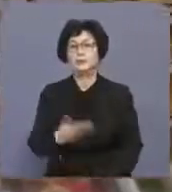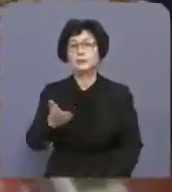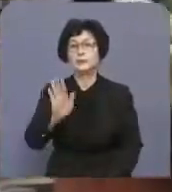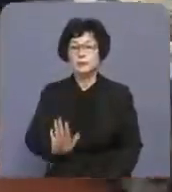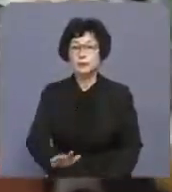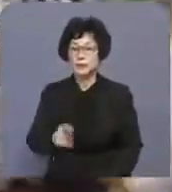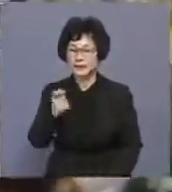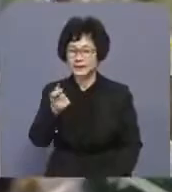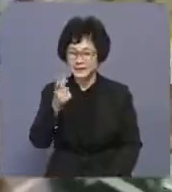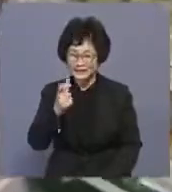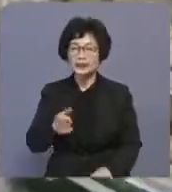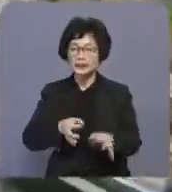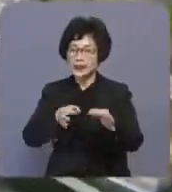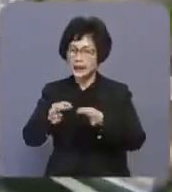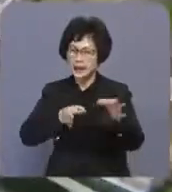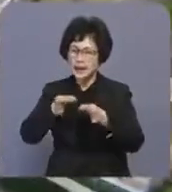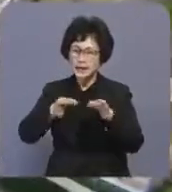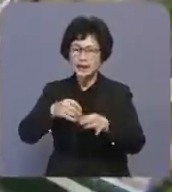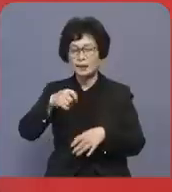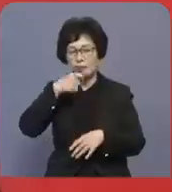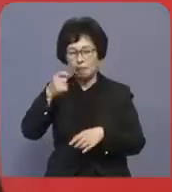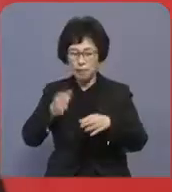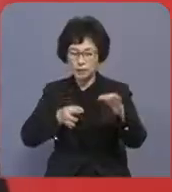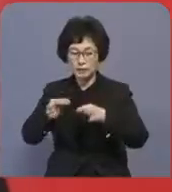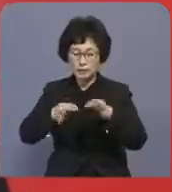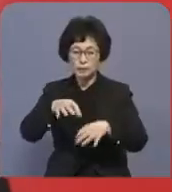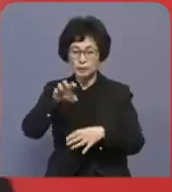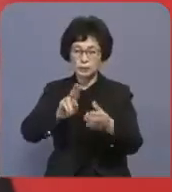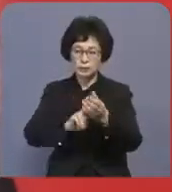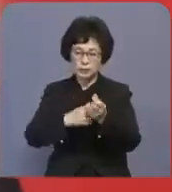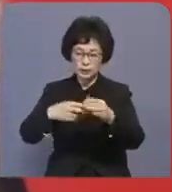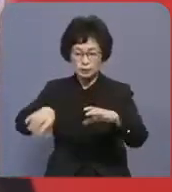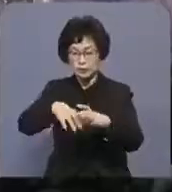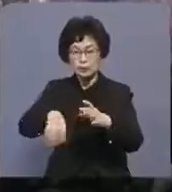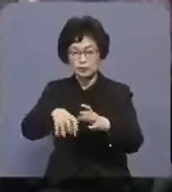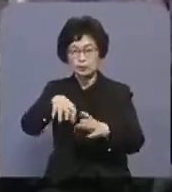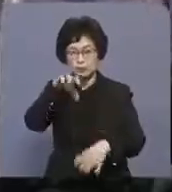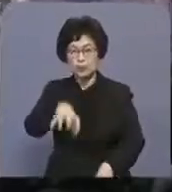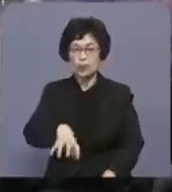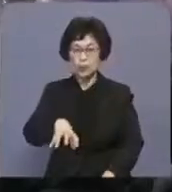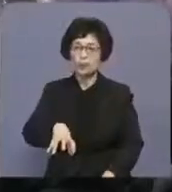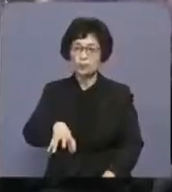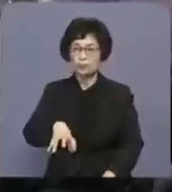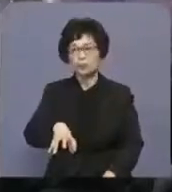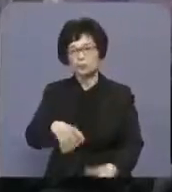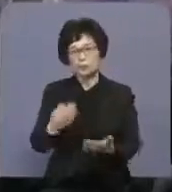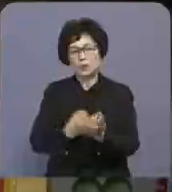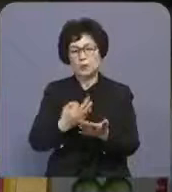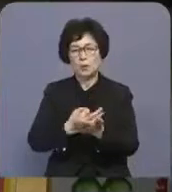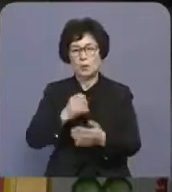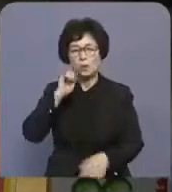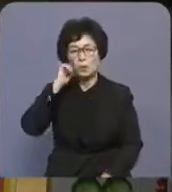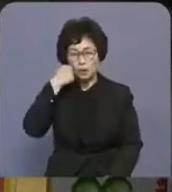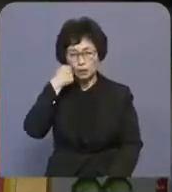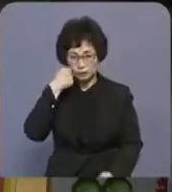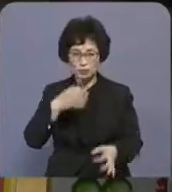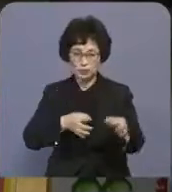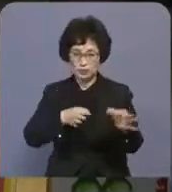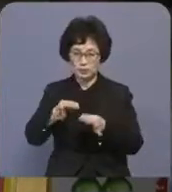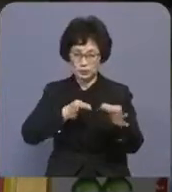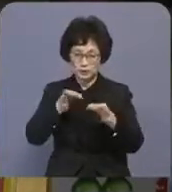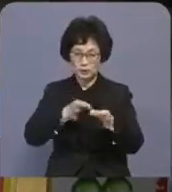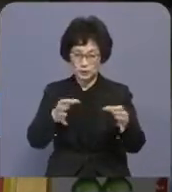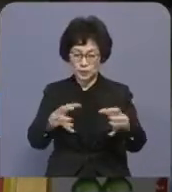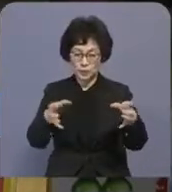하지만 소상공인이 하는 작은 식당과 미용실, 세탁소 등은 여전히 한겨울입니다. 식당이 몰려있는 부산의